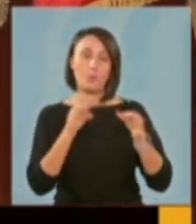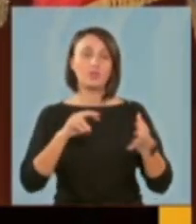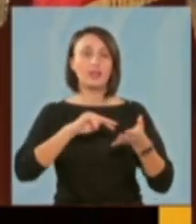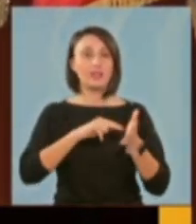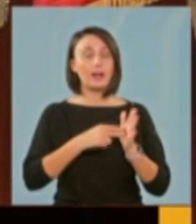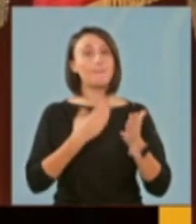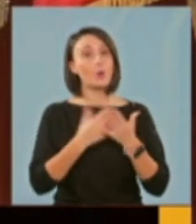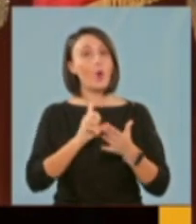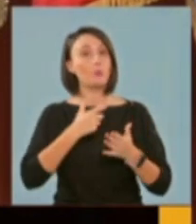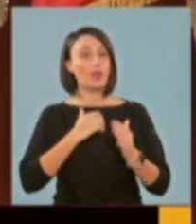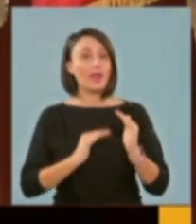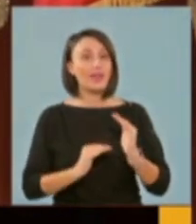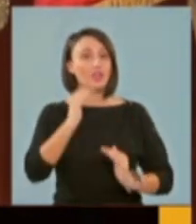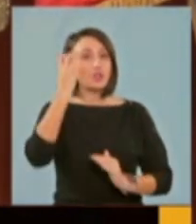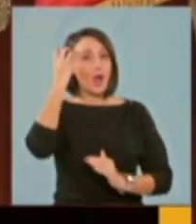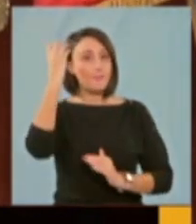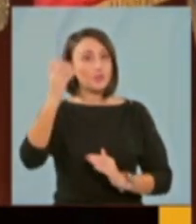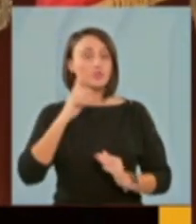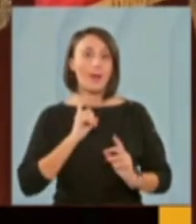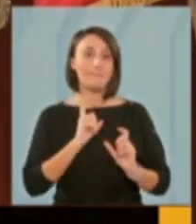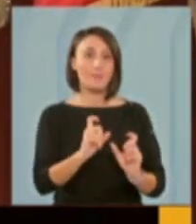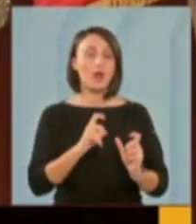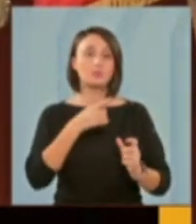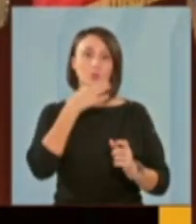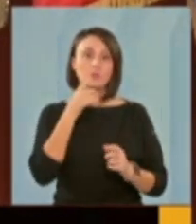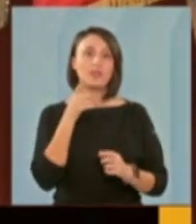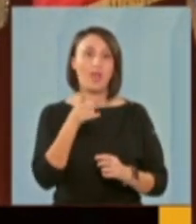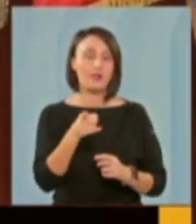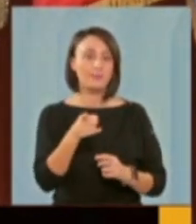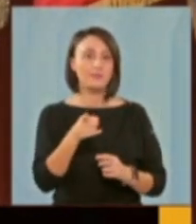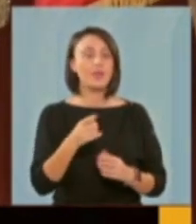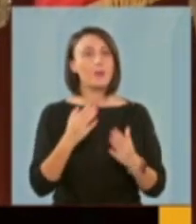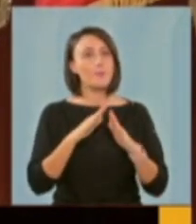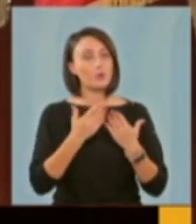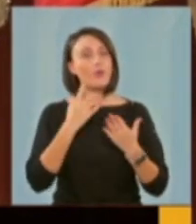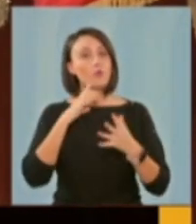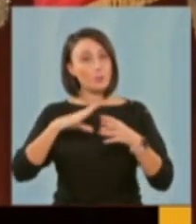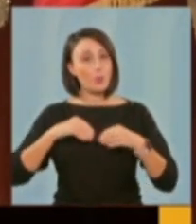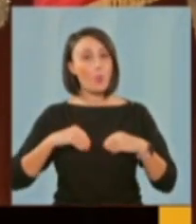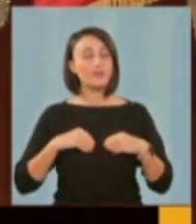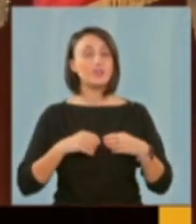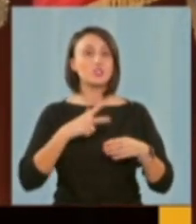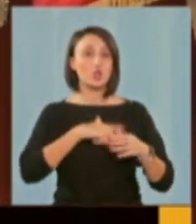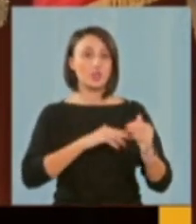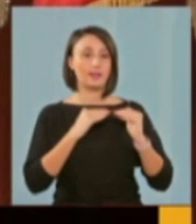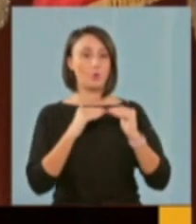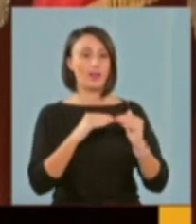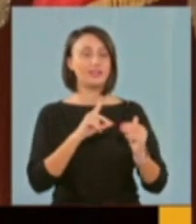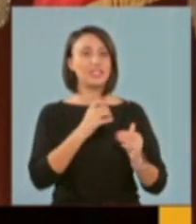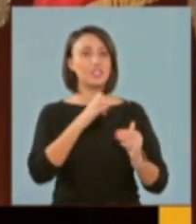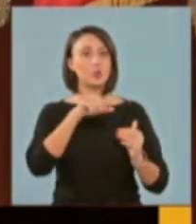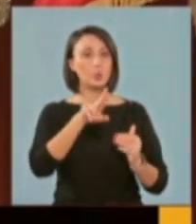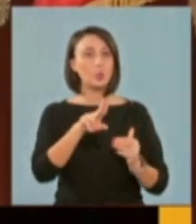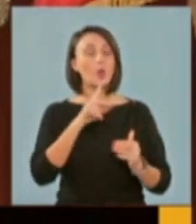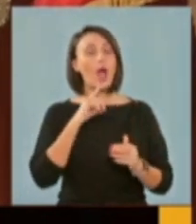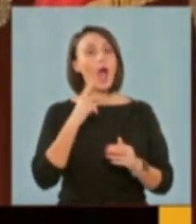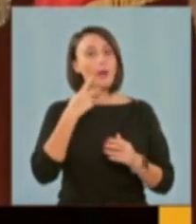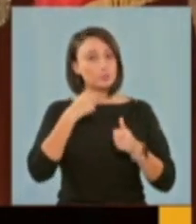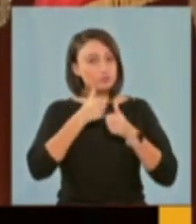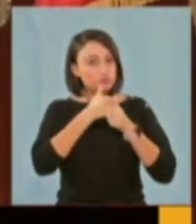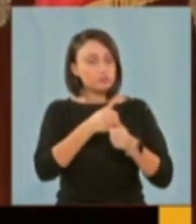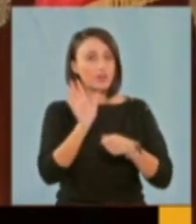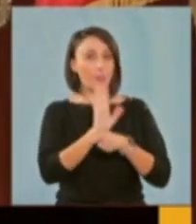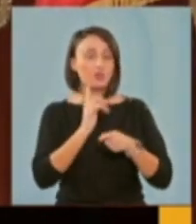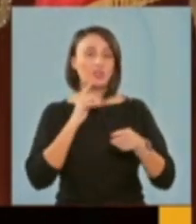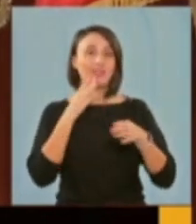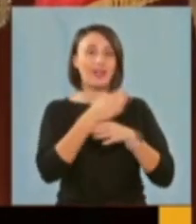tehnica pentru a putea crește capacitatea de apărare, a punctat Ciucă. Portofoliul a fost preluat așadar de social-democratul Vasile Dâncu. Am urmărit imagini în